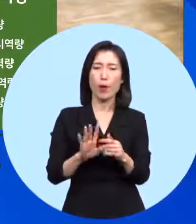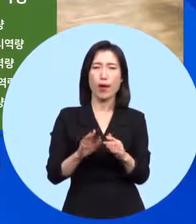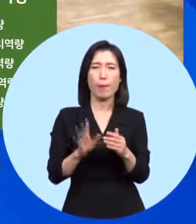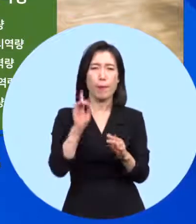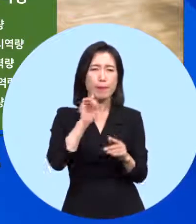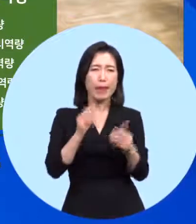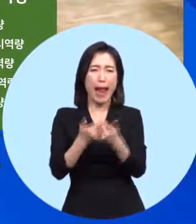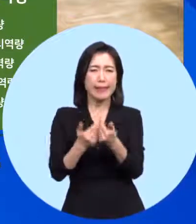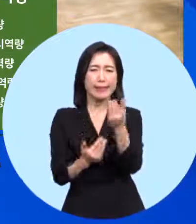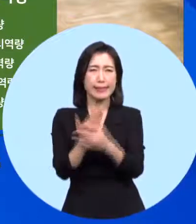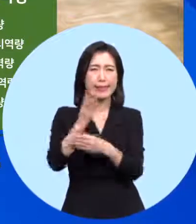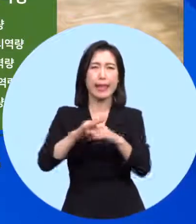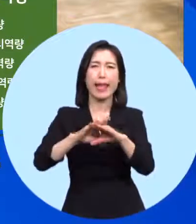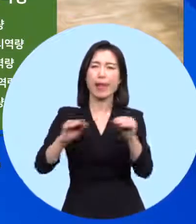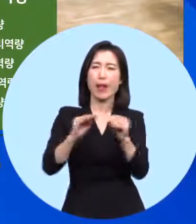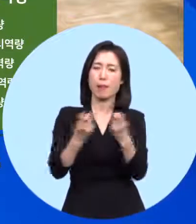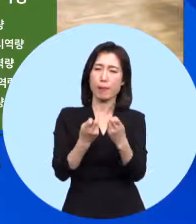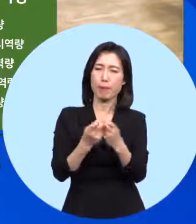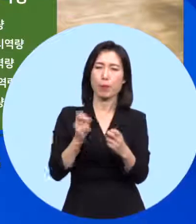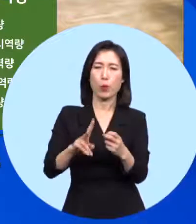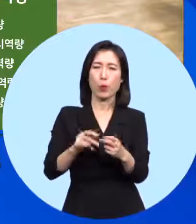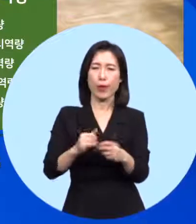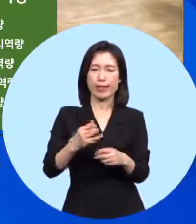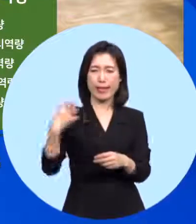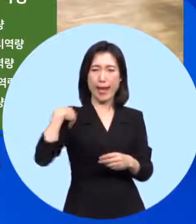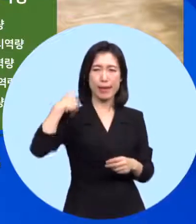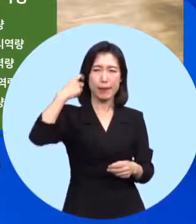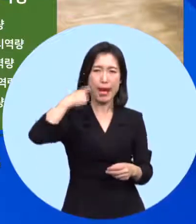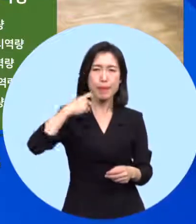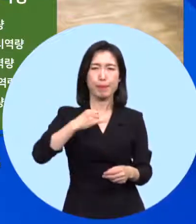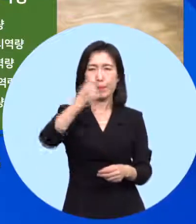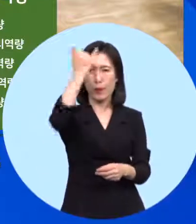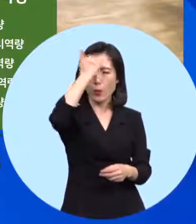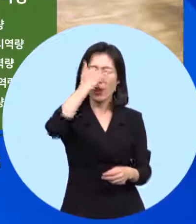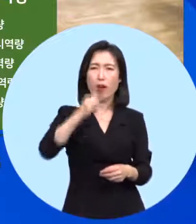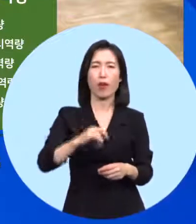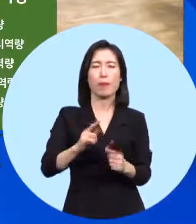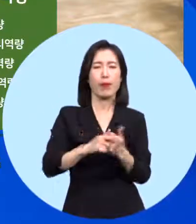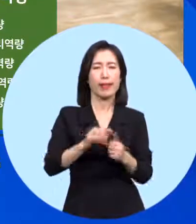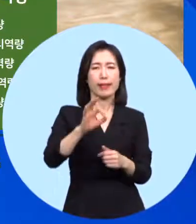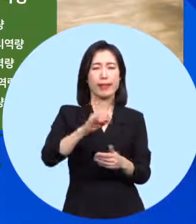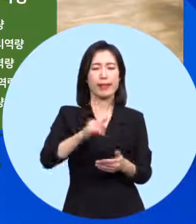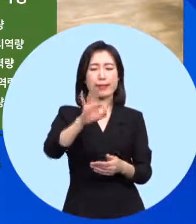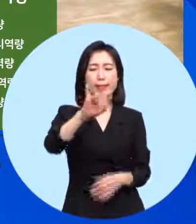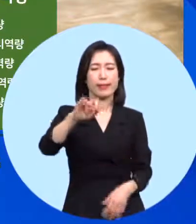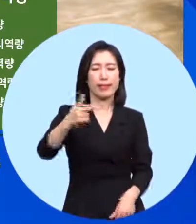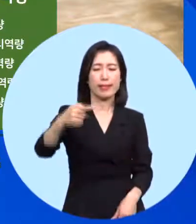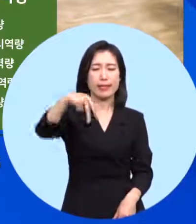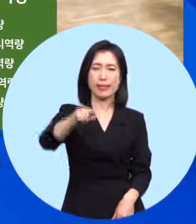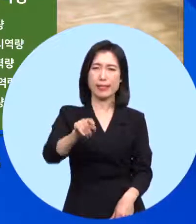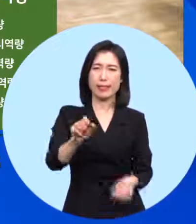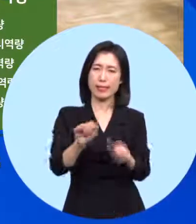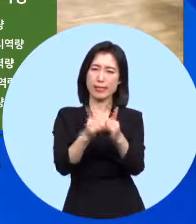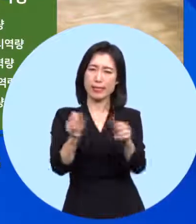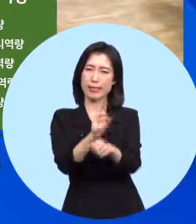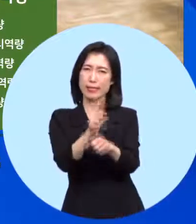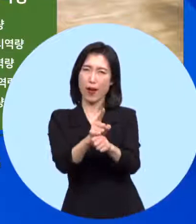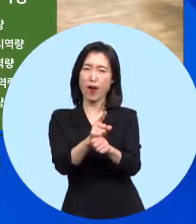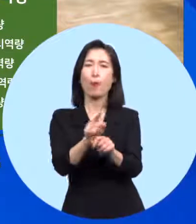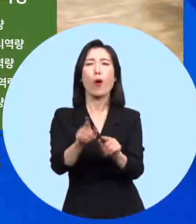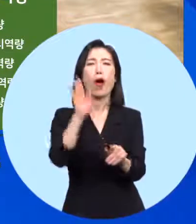갈등 관리, 책임감, 도덕적 인성, 이런 것들을 주요한 미래 핵심 역량으로